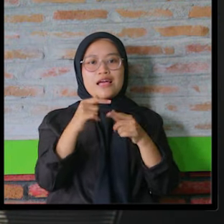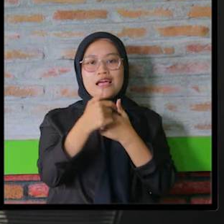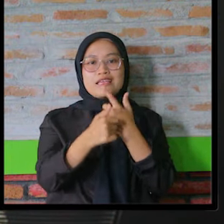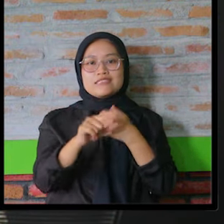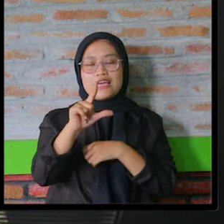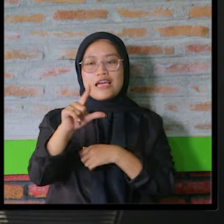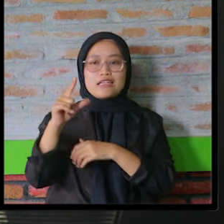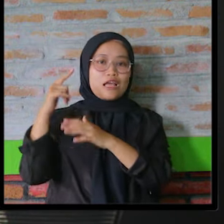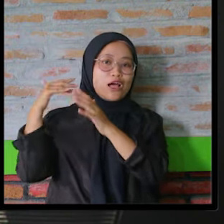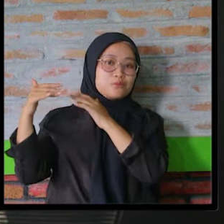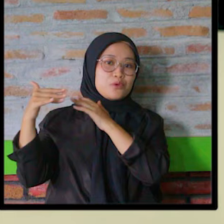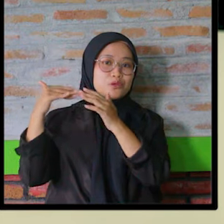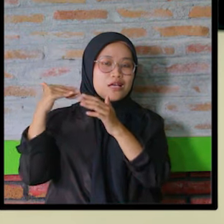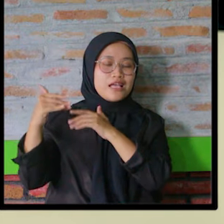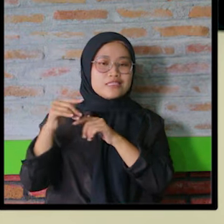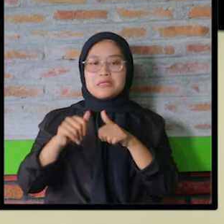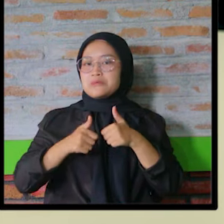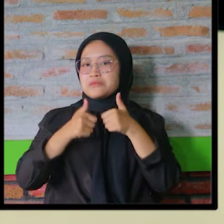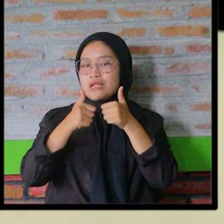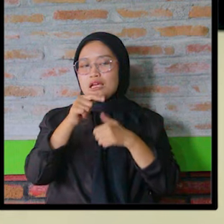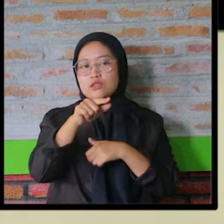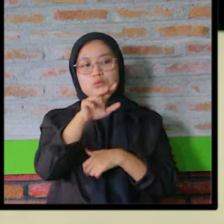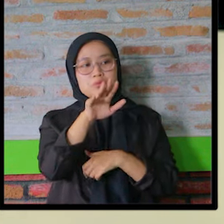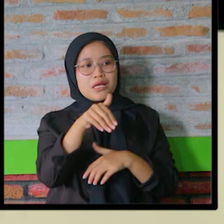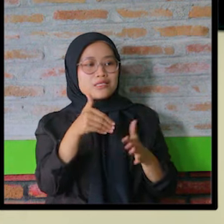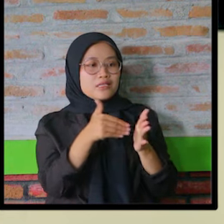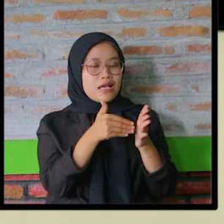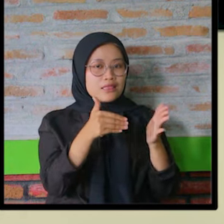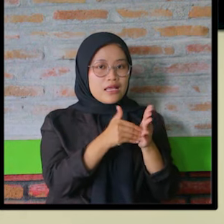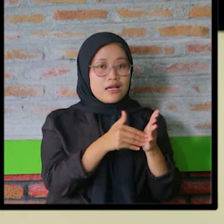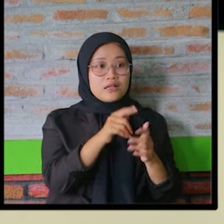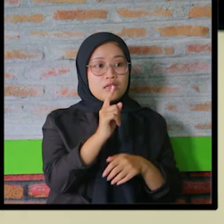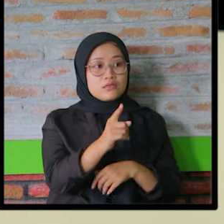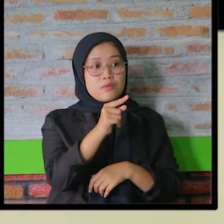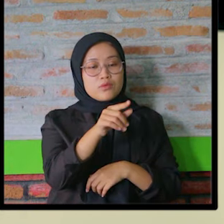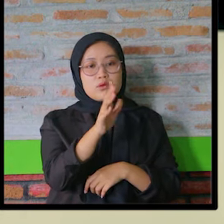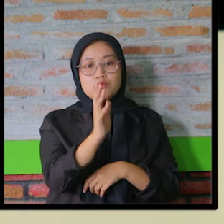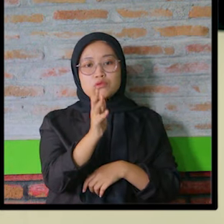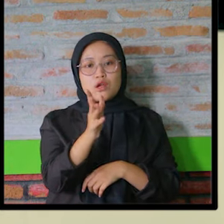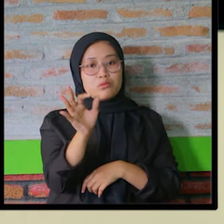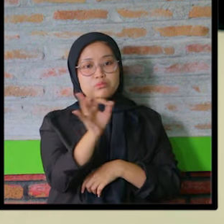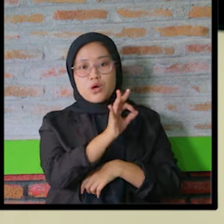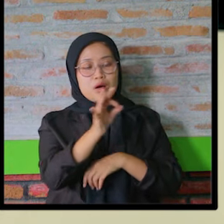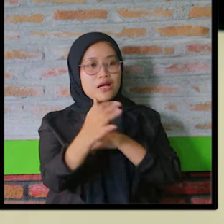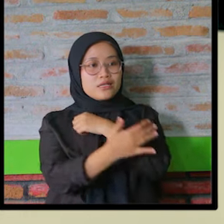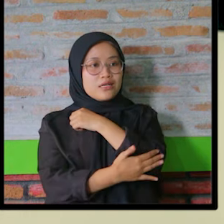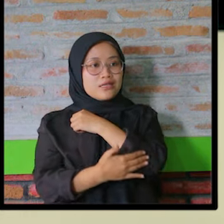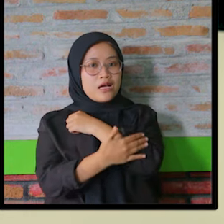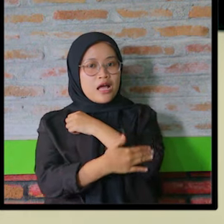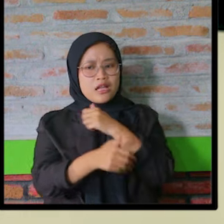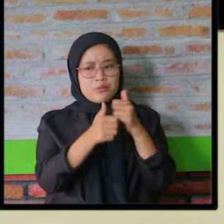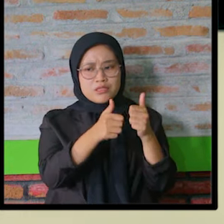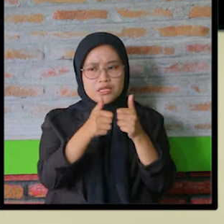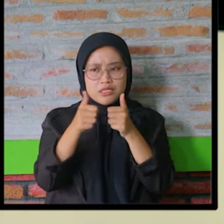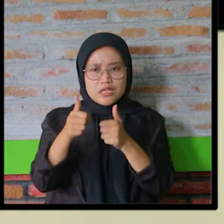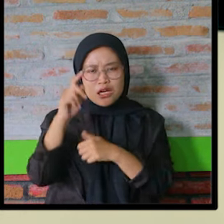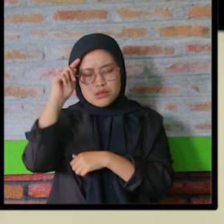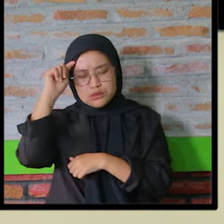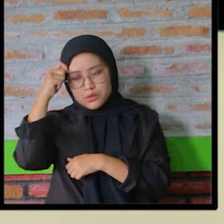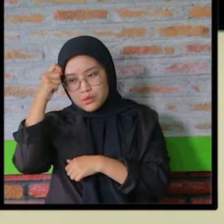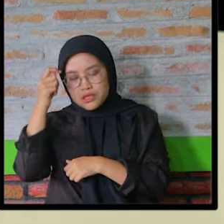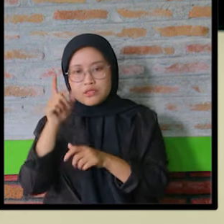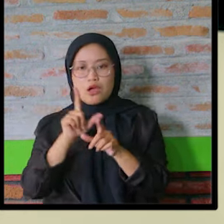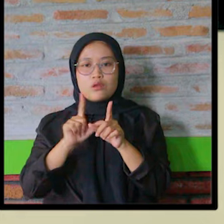masih menjadi tantangan Iya karena itu kalau enggak negara yang menyediakan sulit ya walaupun ada beberapa praktik